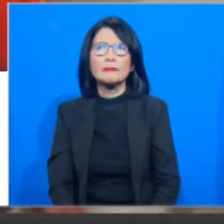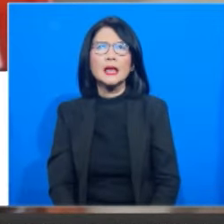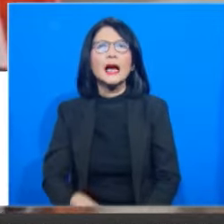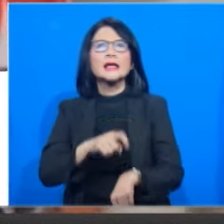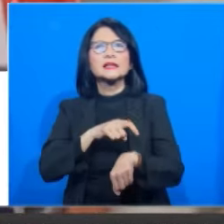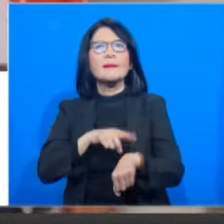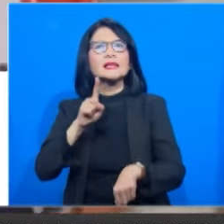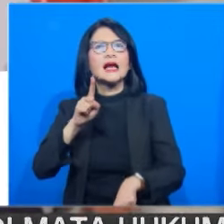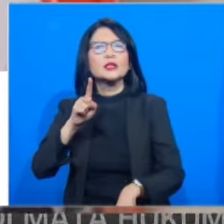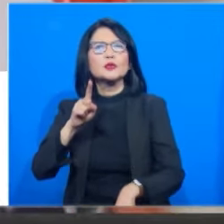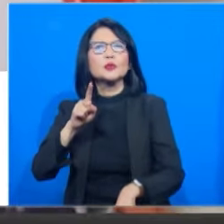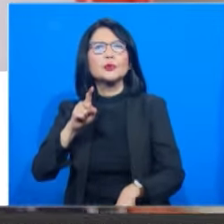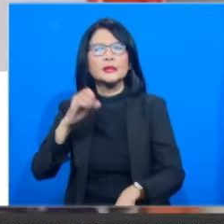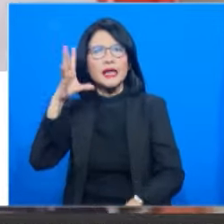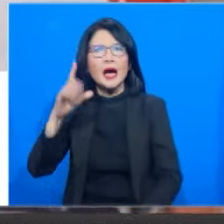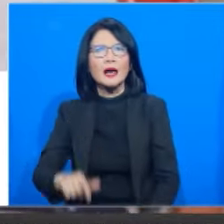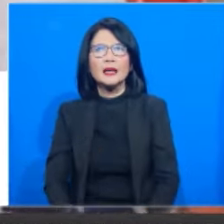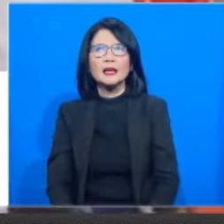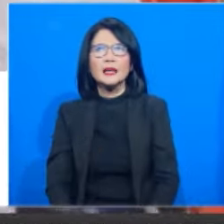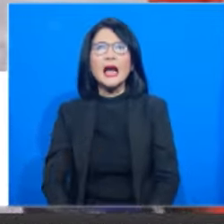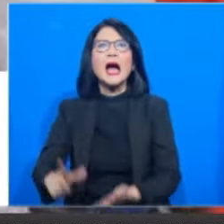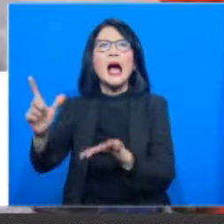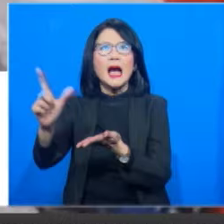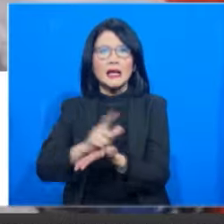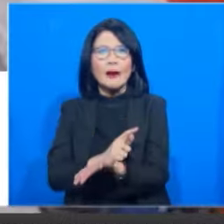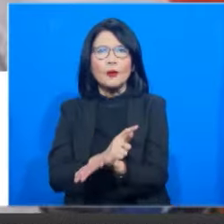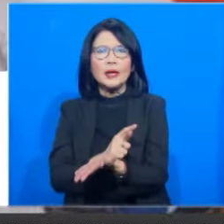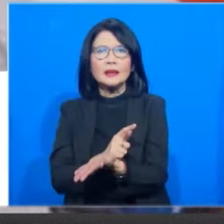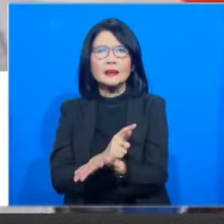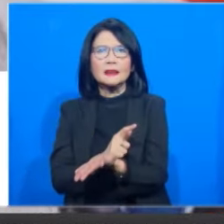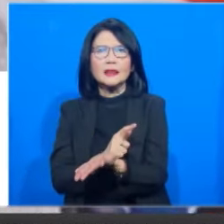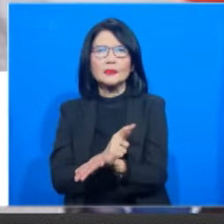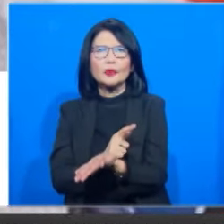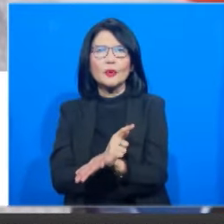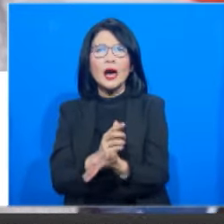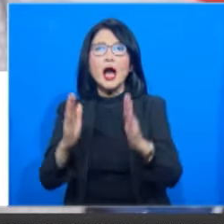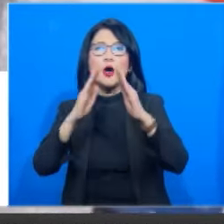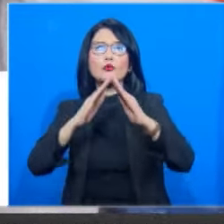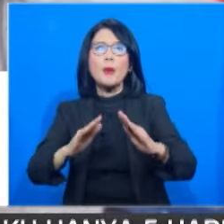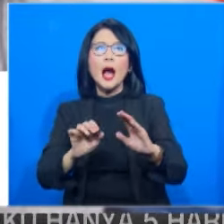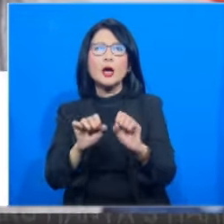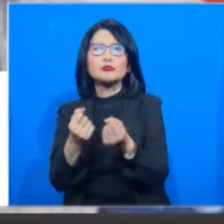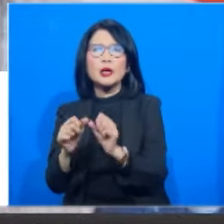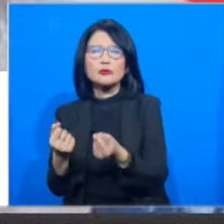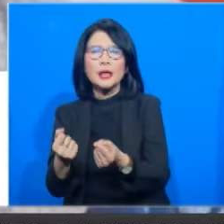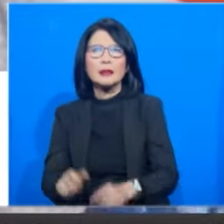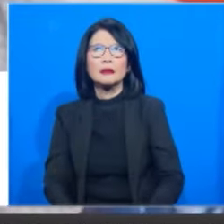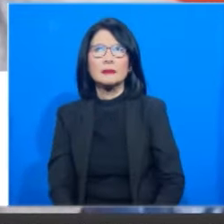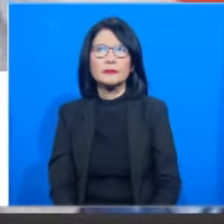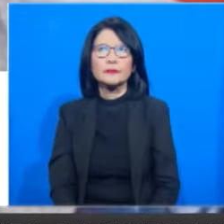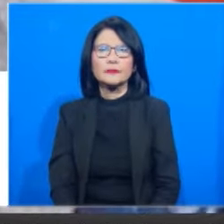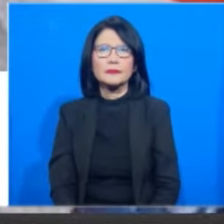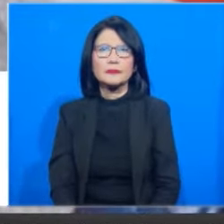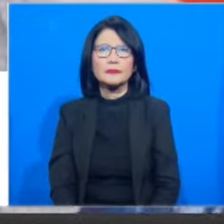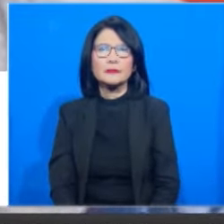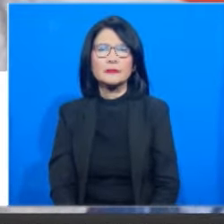9.41. Di desa ini laporan ada berapa rumah, Pak? Yang sementara baru ini. Baru ini ya. Yang masuk baru ini. Iya. Yang